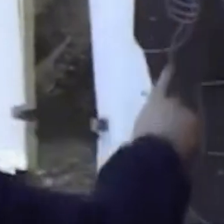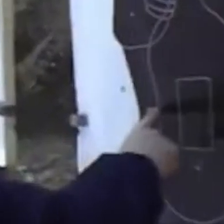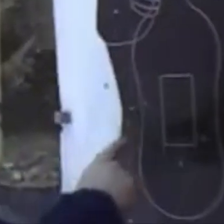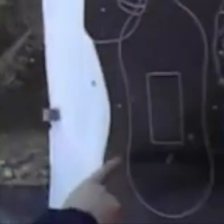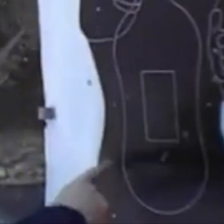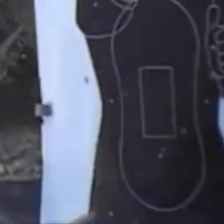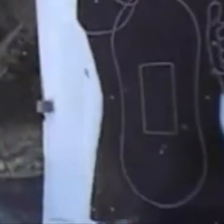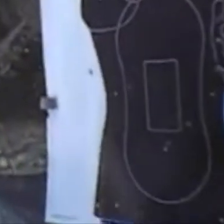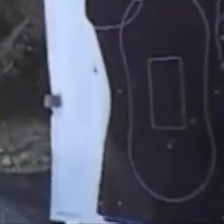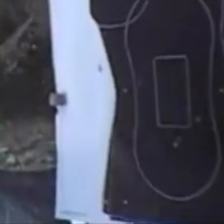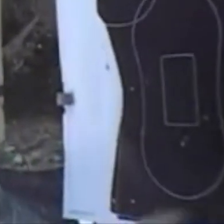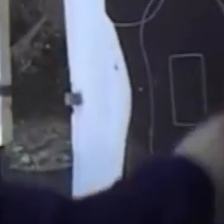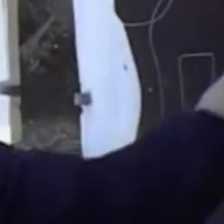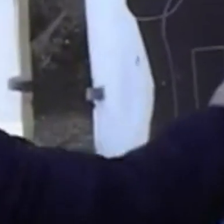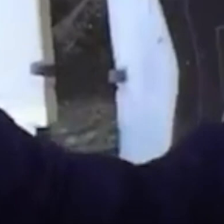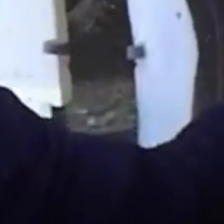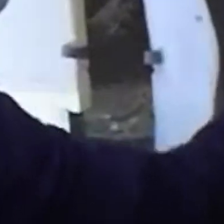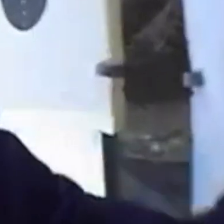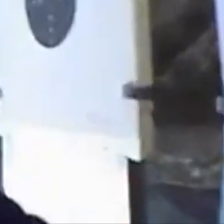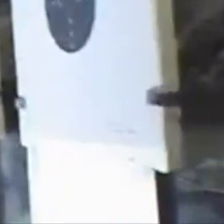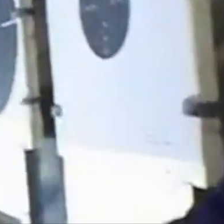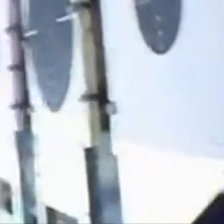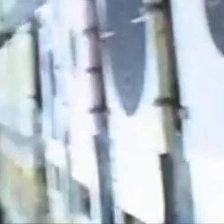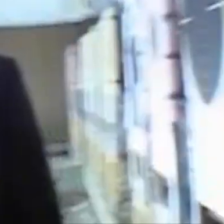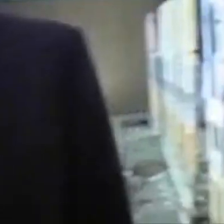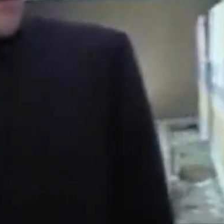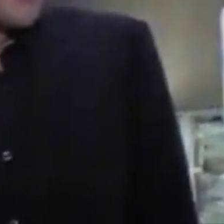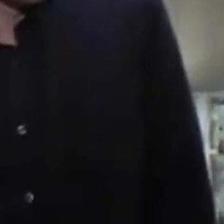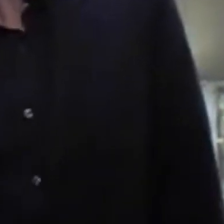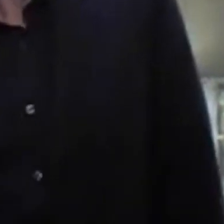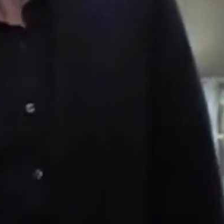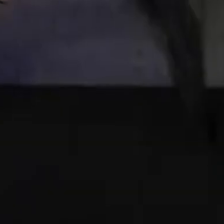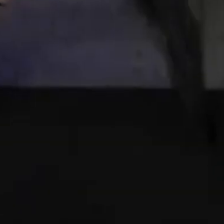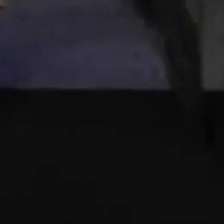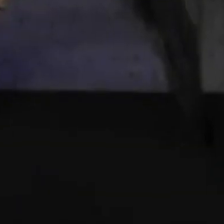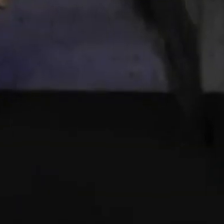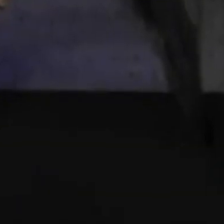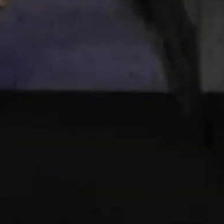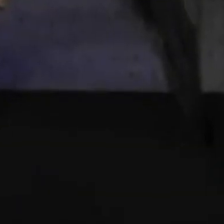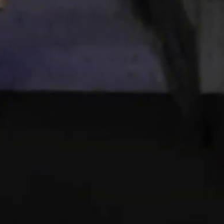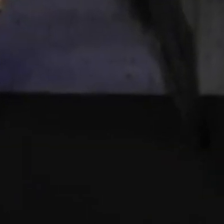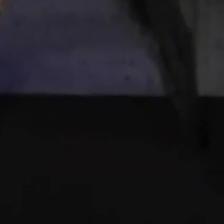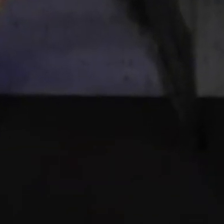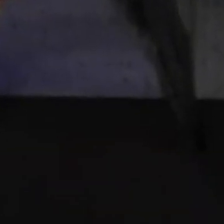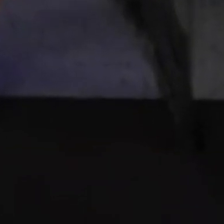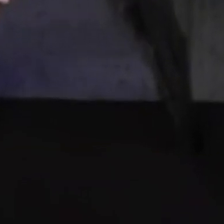1, 2, 3, 4, 5. Et tout à l'heure, 1, 2, 3, 4, 5. Ok.